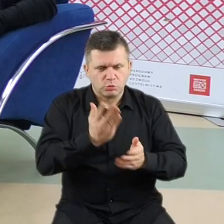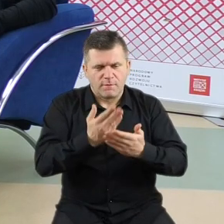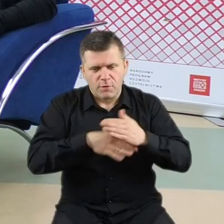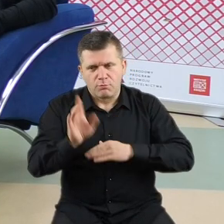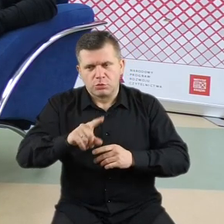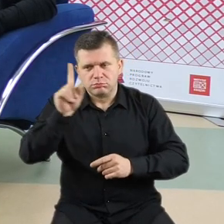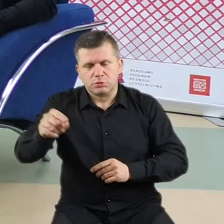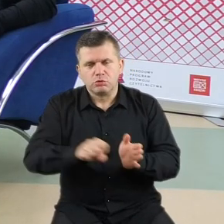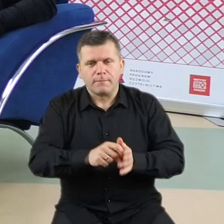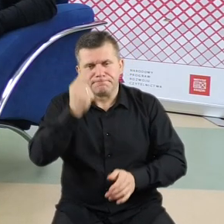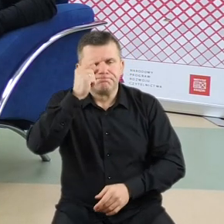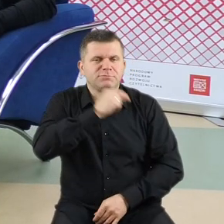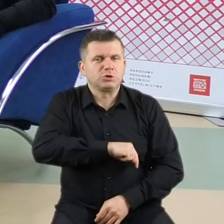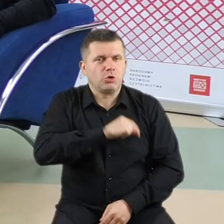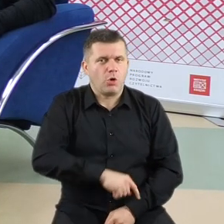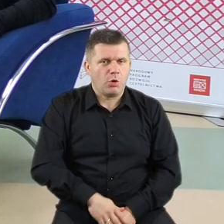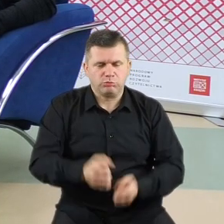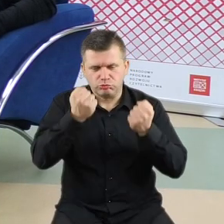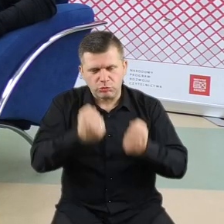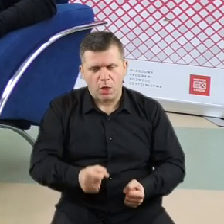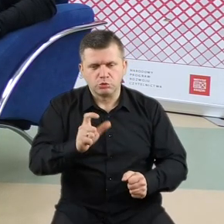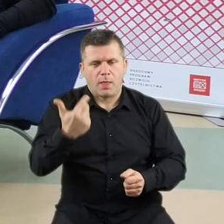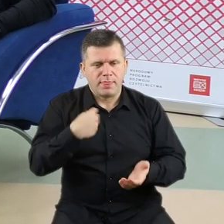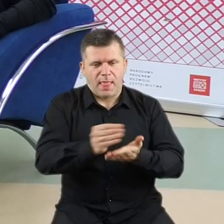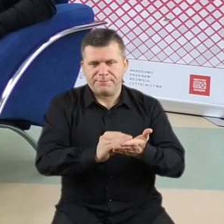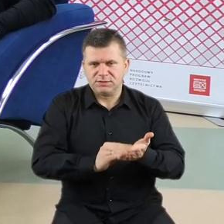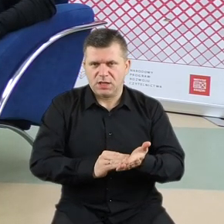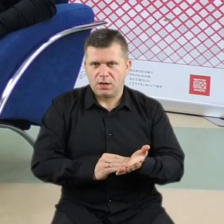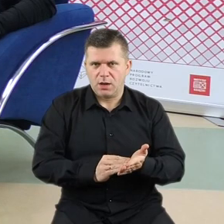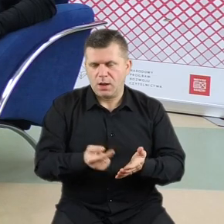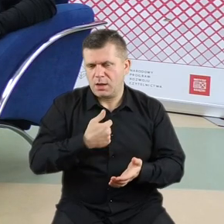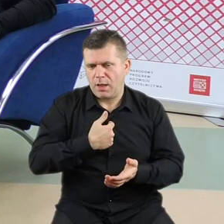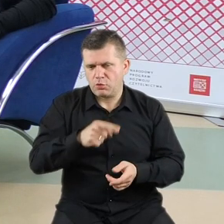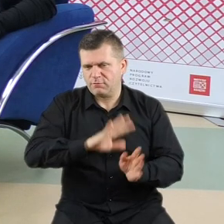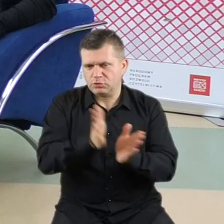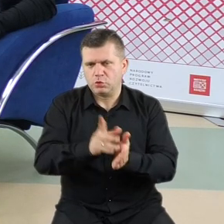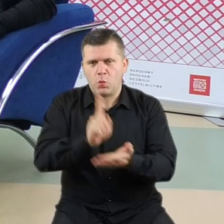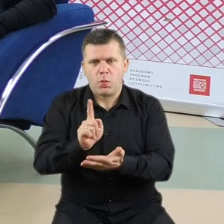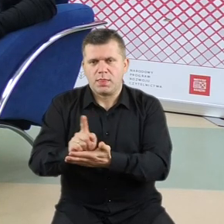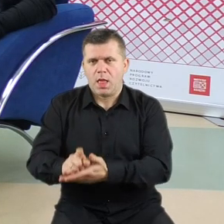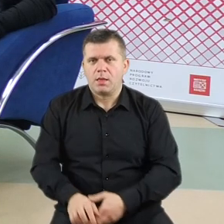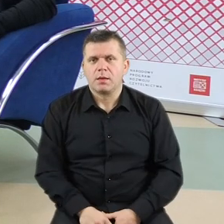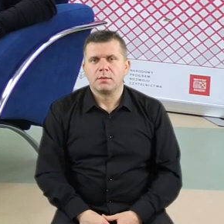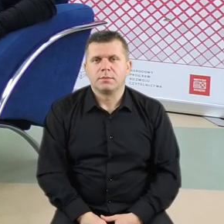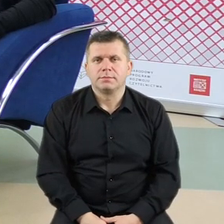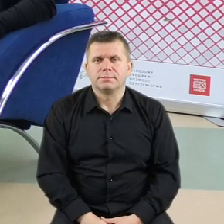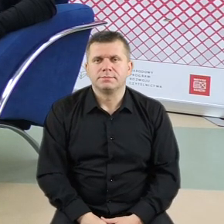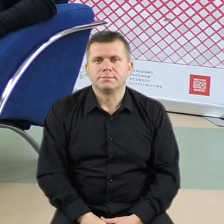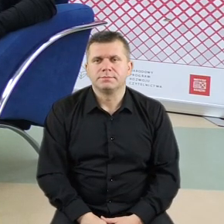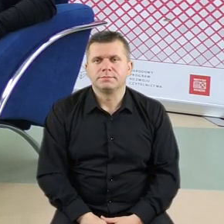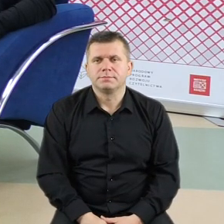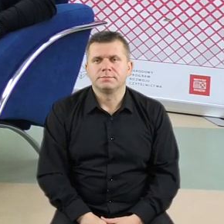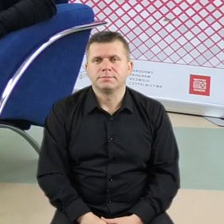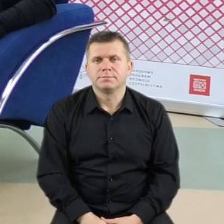którzy muszą iść do psychologa po tym ciężkim, co napisali, a mnie się to jakoś udaje. Z tym, że